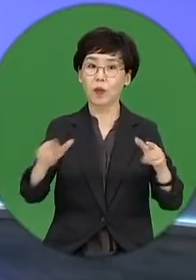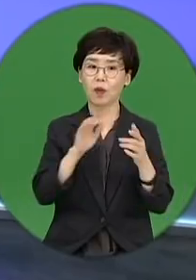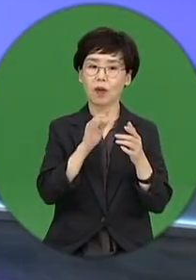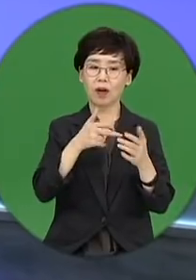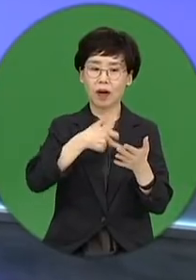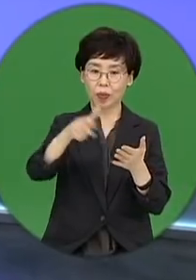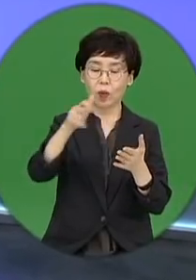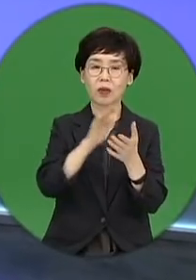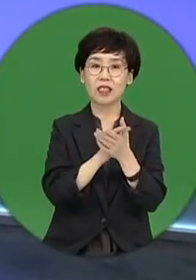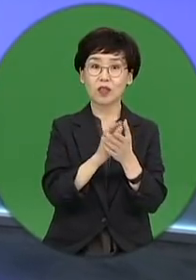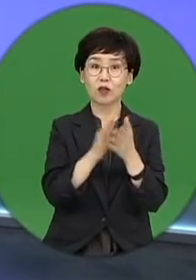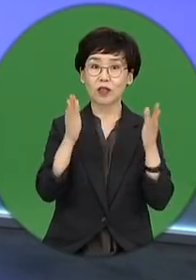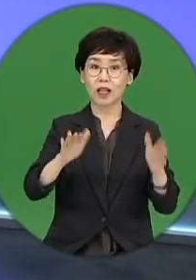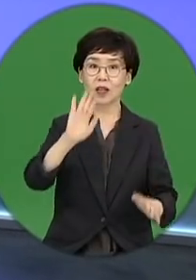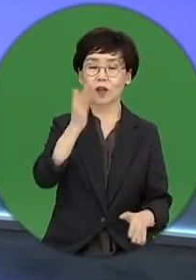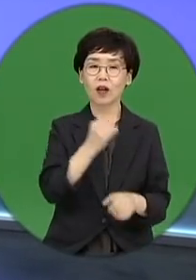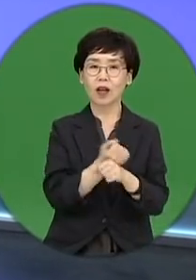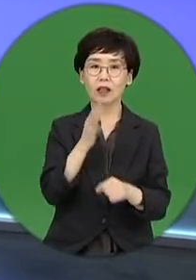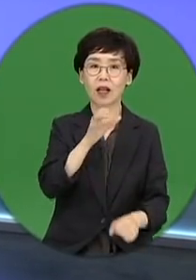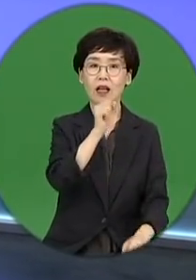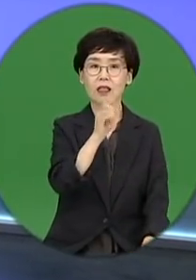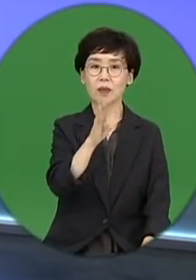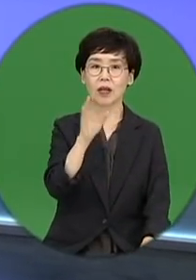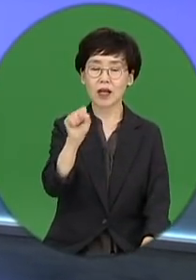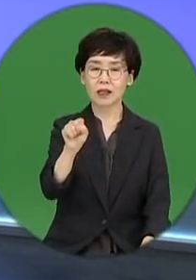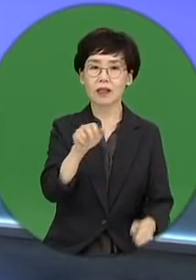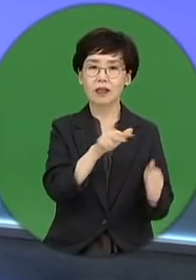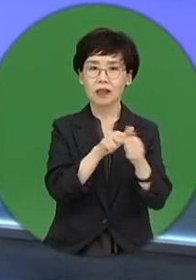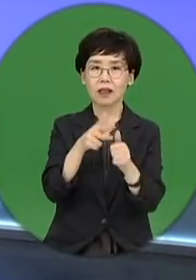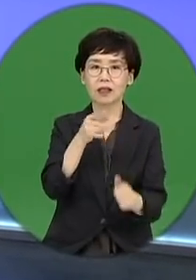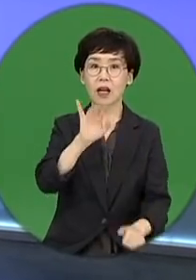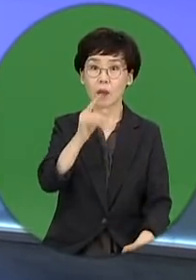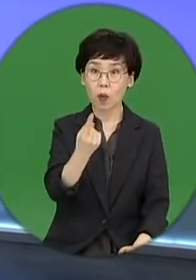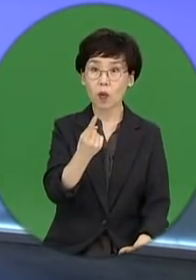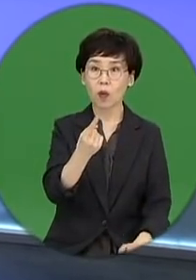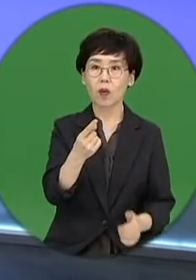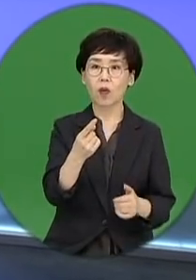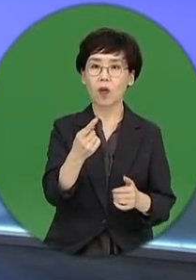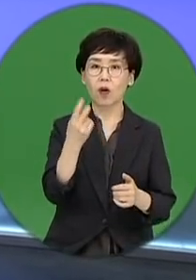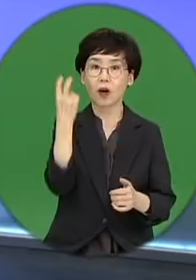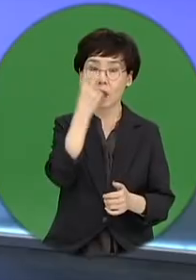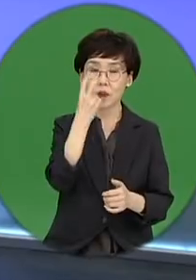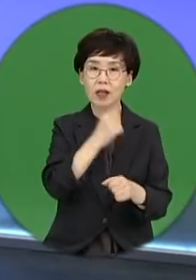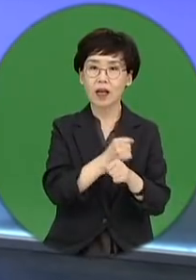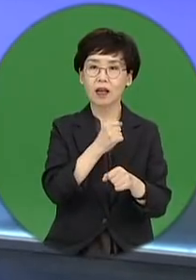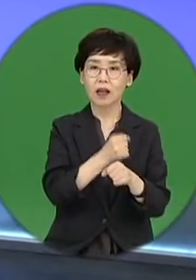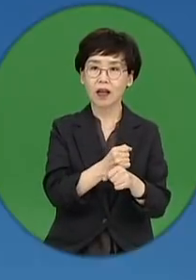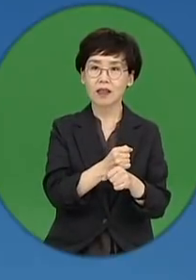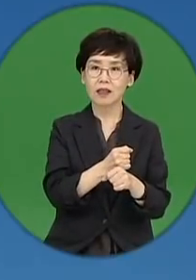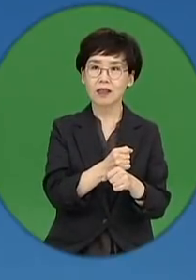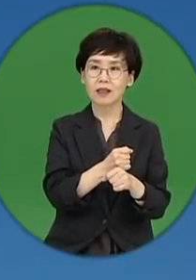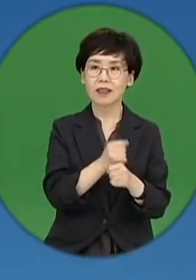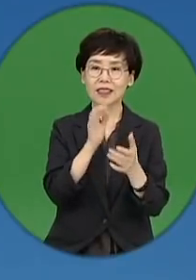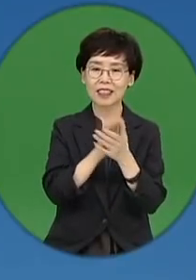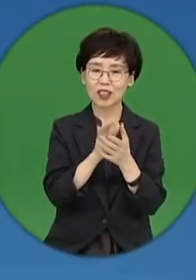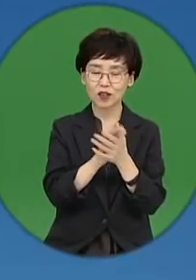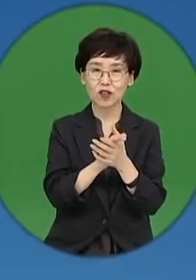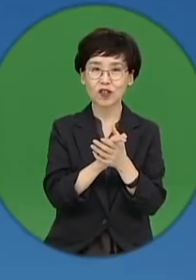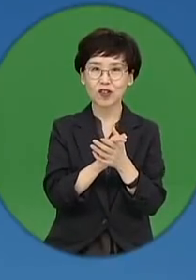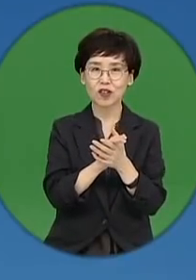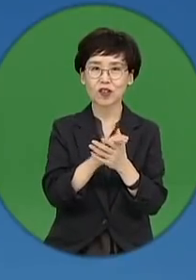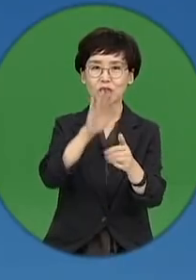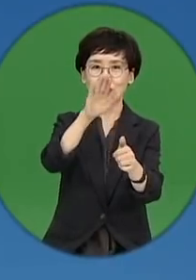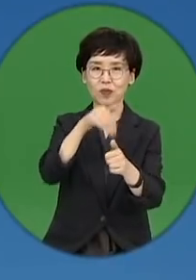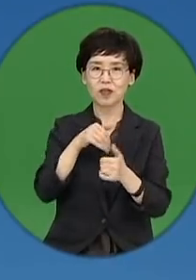돼야 하는데 SBS 제보 딱 이렇게 누르면 그냥 보내도 되는 겁니까? 검색을 하셔서 친구 예. 추가를 하시면 친구 추가까지 예. 해야 되는